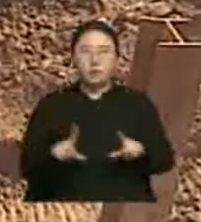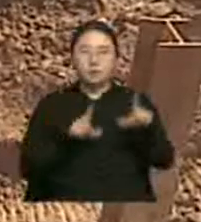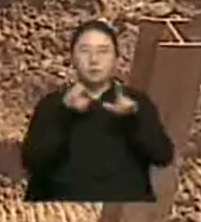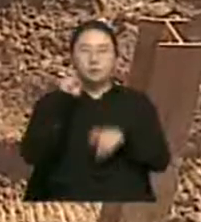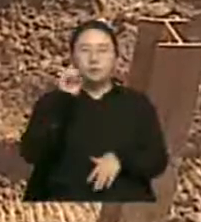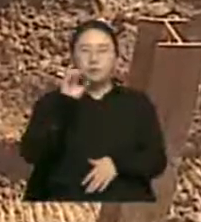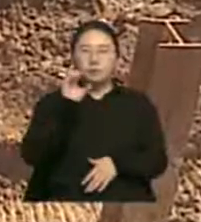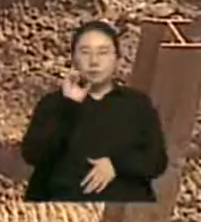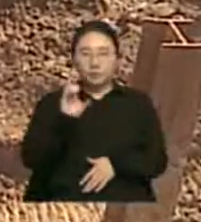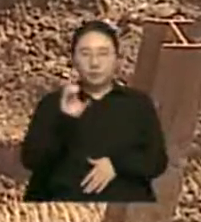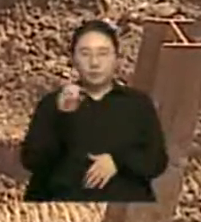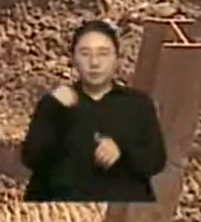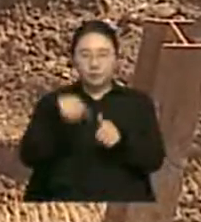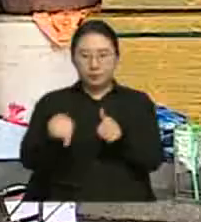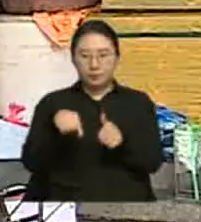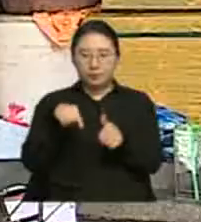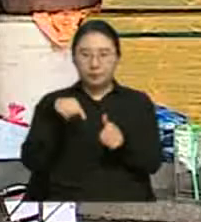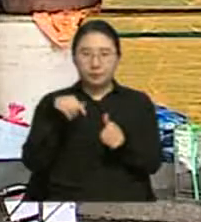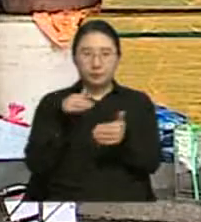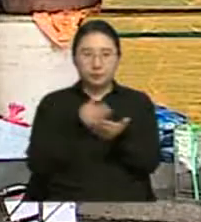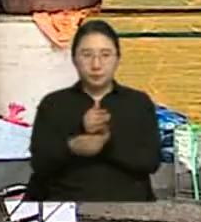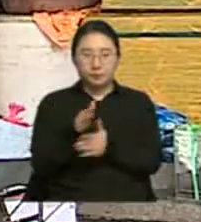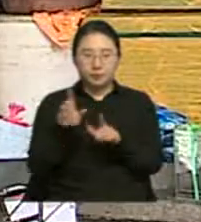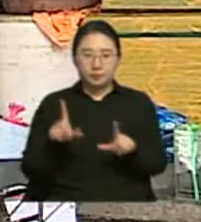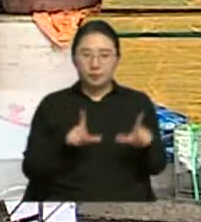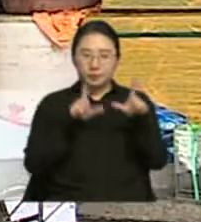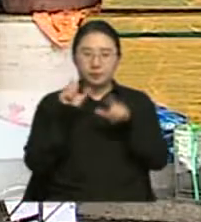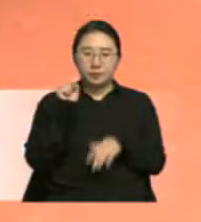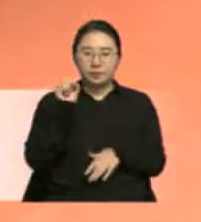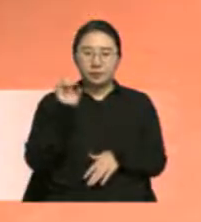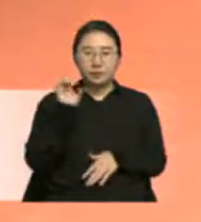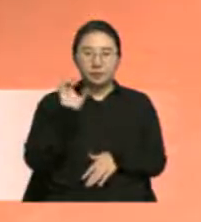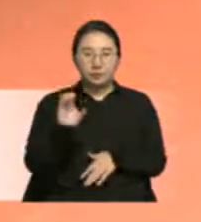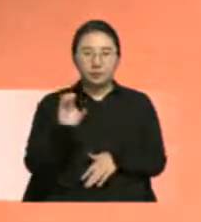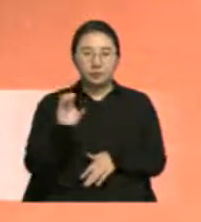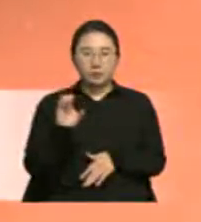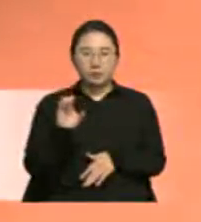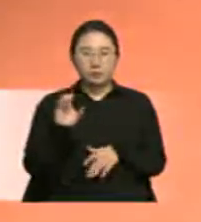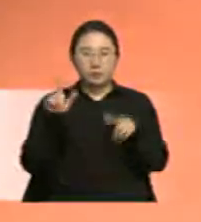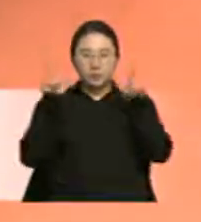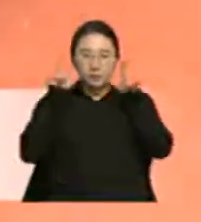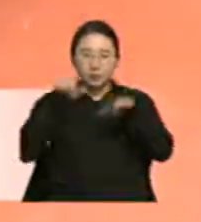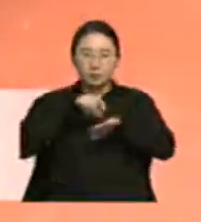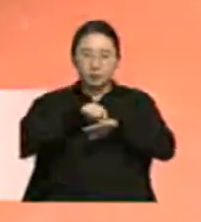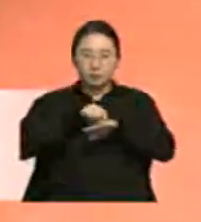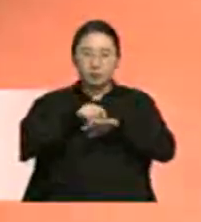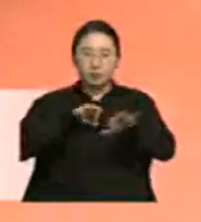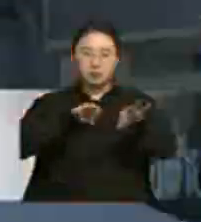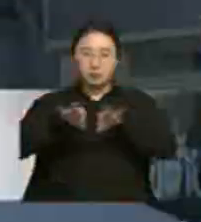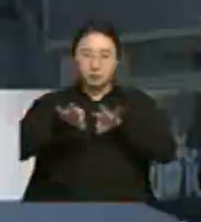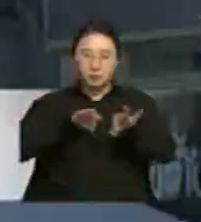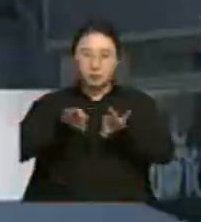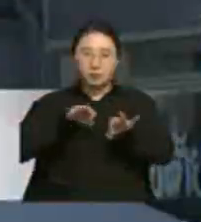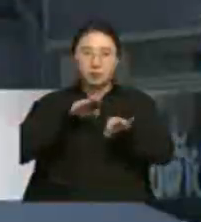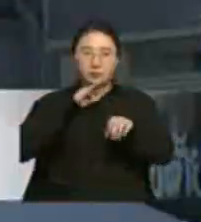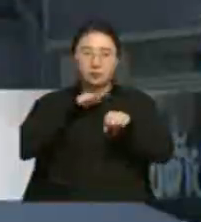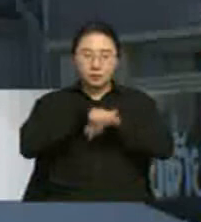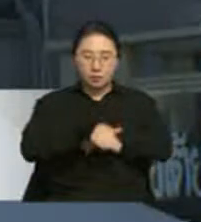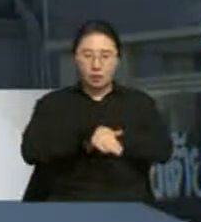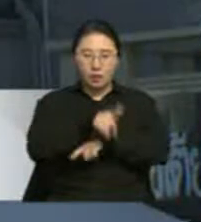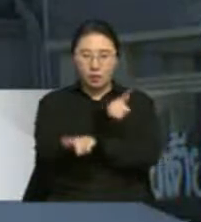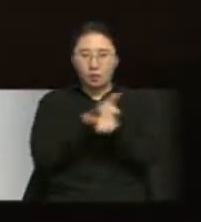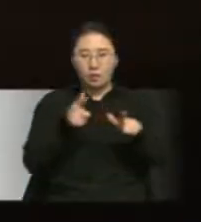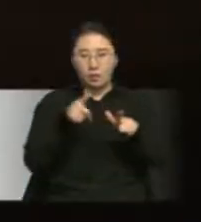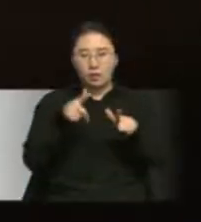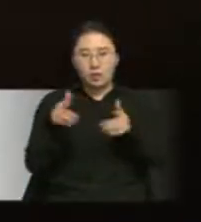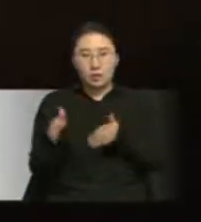SOC 확충과 교육 분야입니다. 생활 SOC의 경우 우시장 현대화를 위한 그린 푸주간 조성과 독산로 지중화